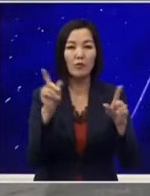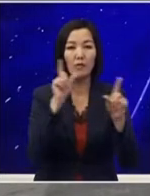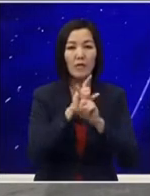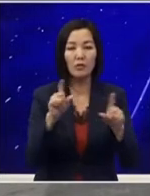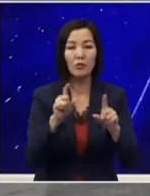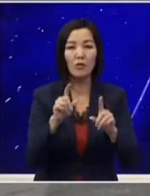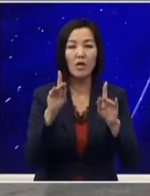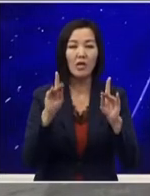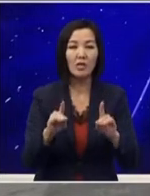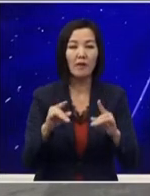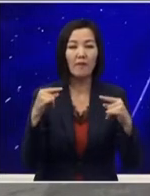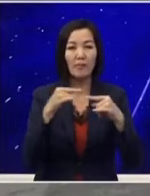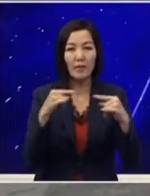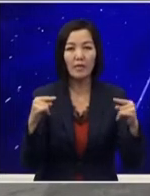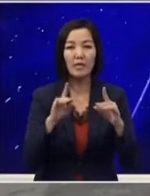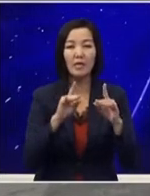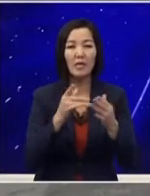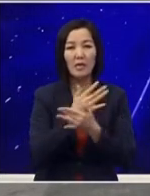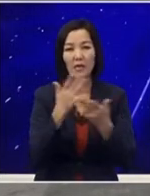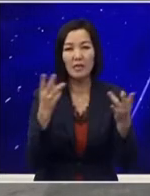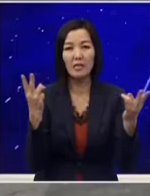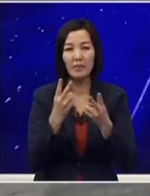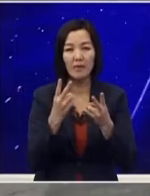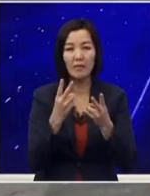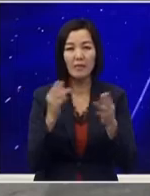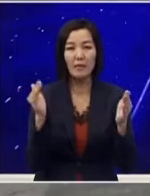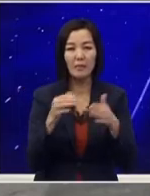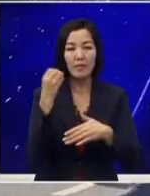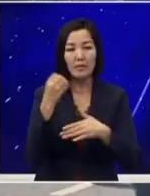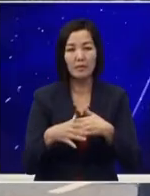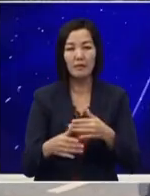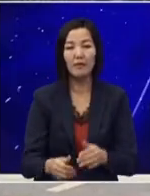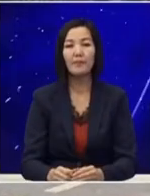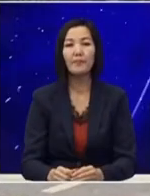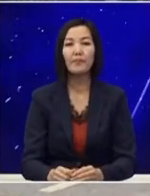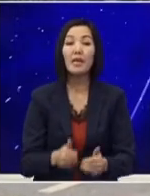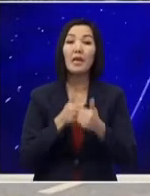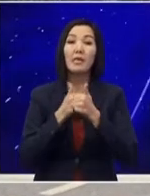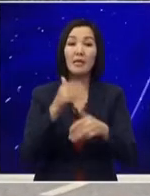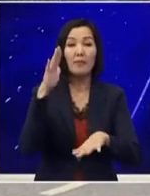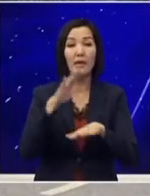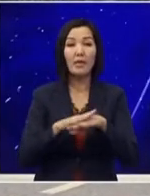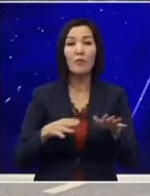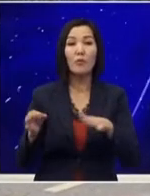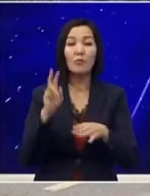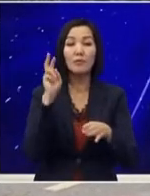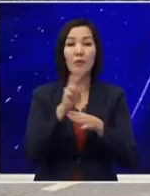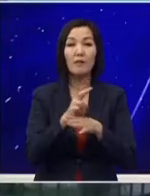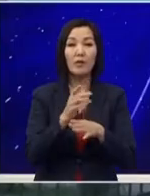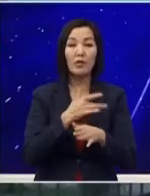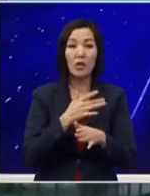Шкафы, парты, столы и все, что необходимо для мини-центра. Заместитель акима области побывал и в